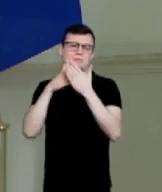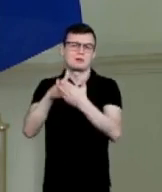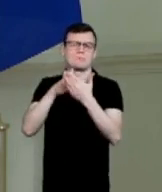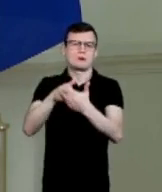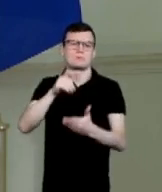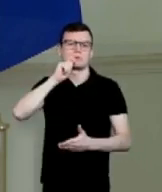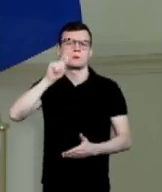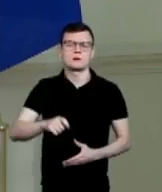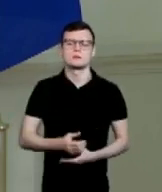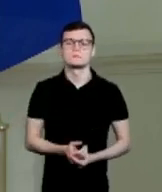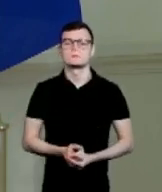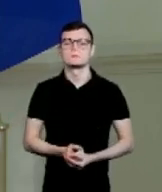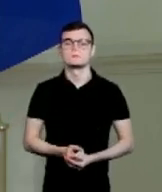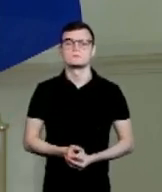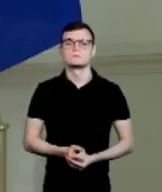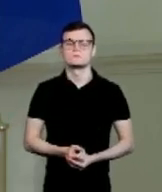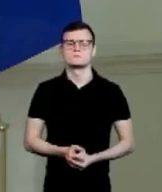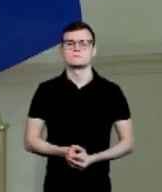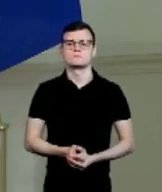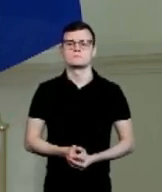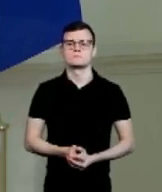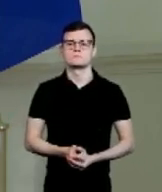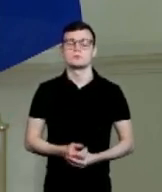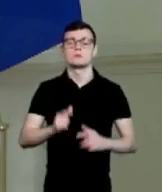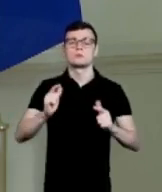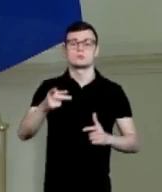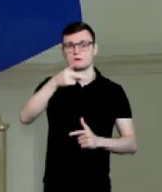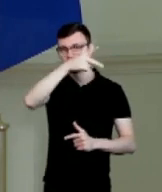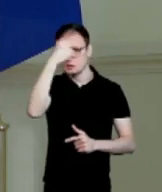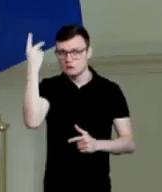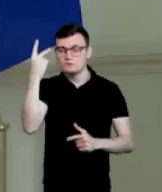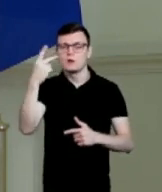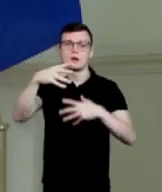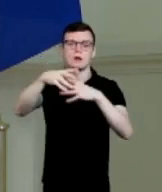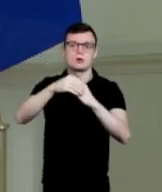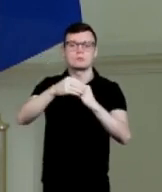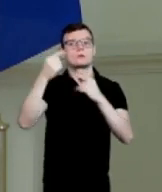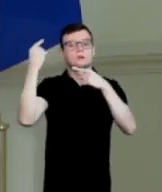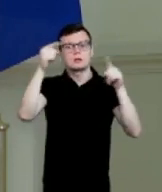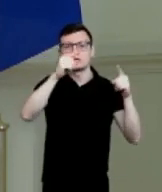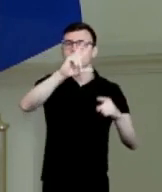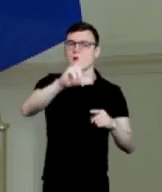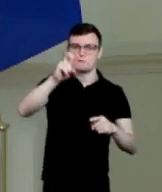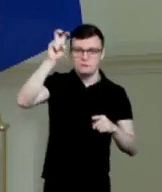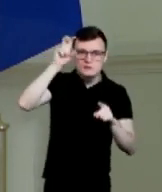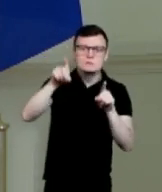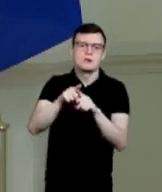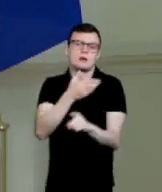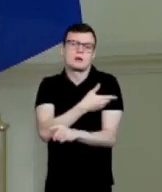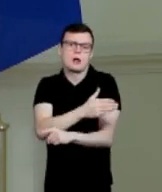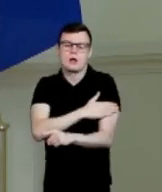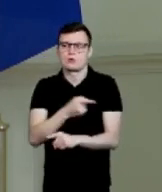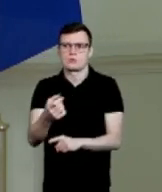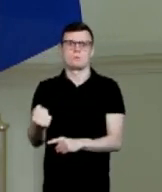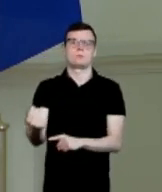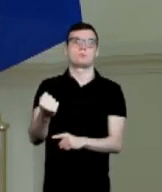Ukrainai. Ir iš tiesų Lietuva kartu su kitomis Baltijos šalimis ir Lenkija yra viena iš didžiausių